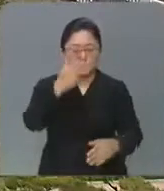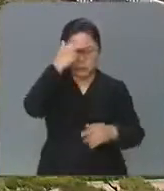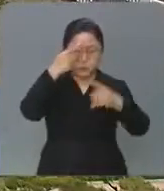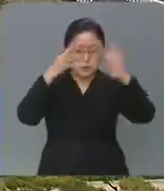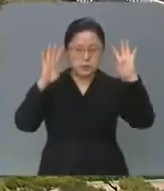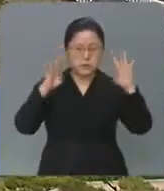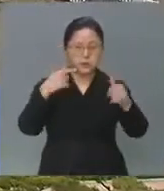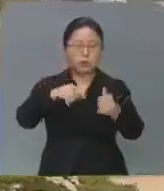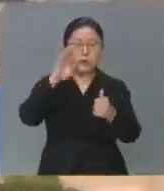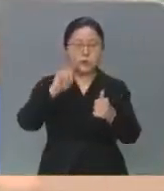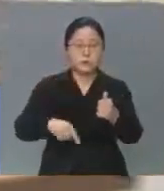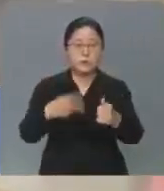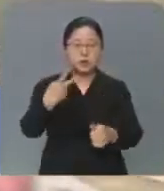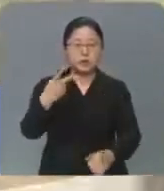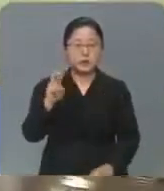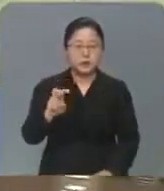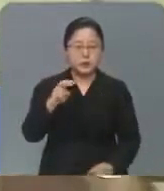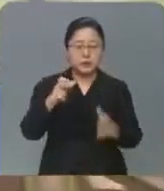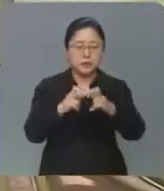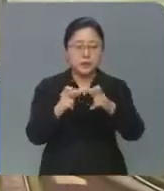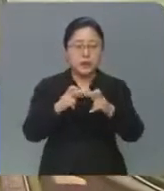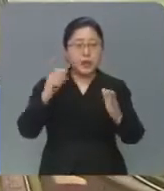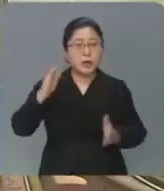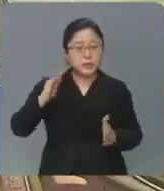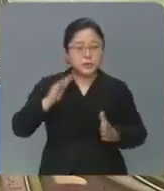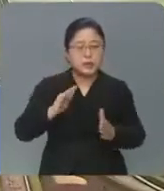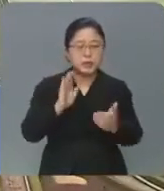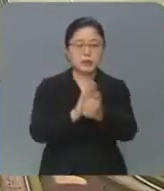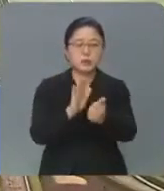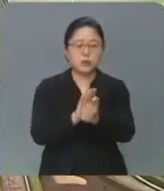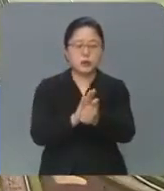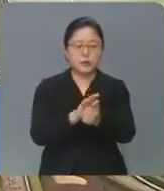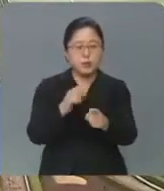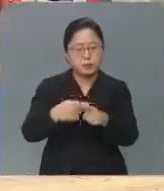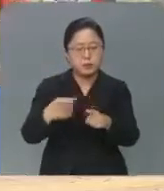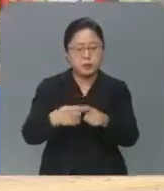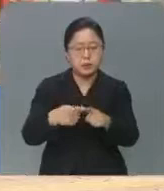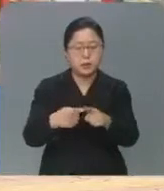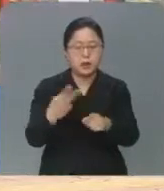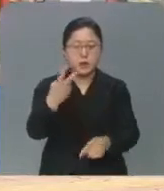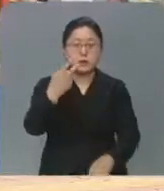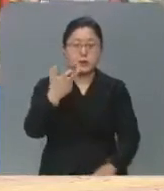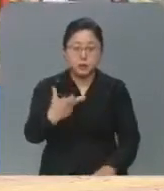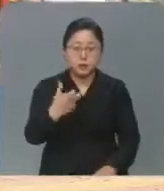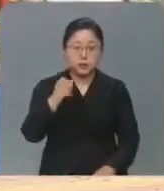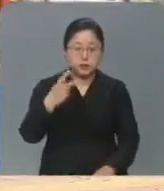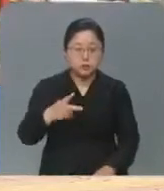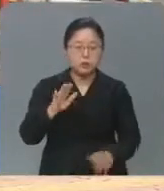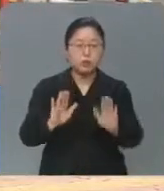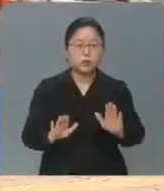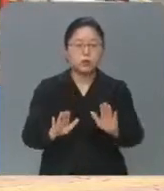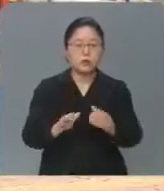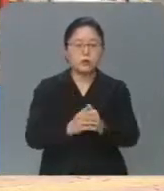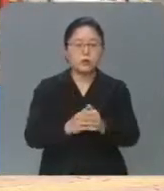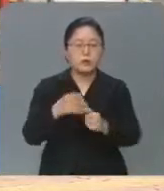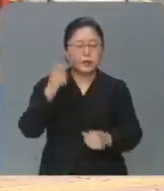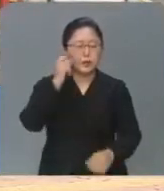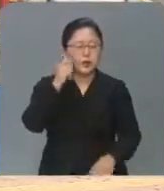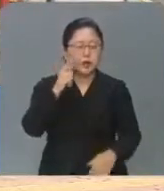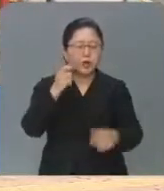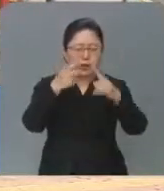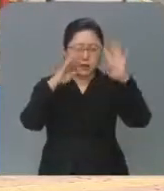조선대학교가 교육부의 2020 장애대학생 교육복지지원 실태평가에서 지난 2017년에 이어 다시 한번 최우수